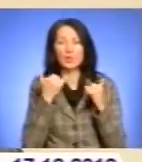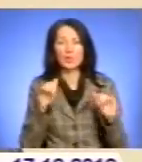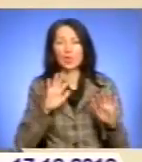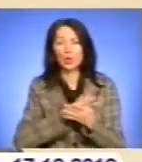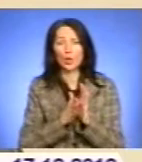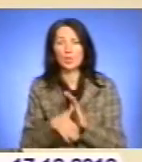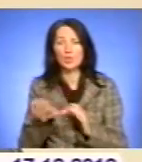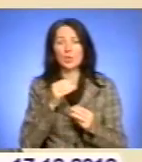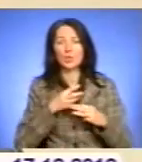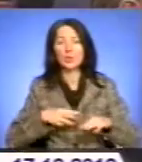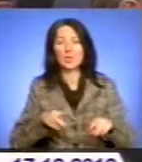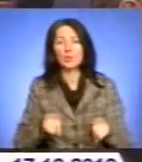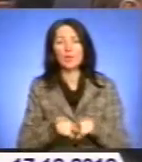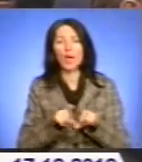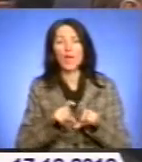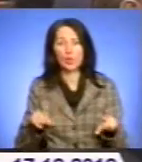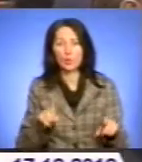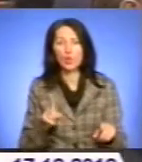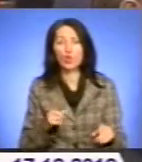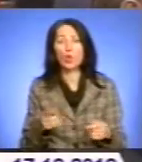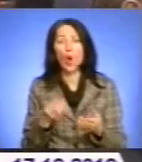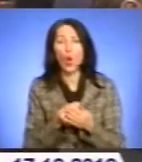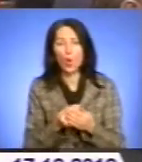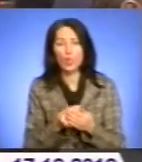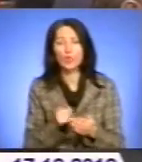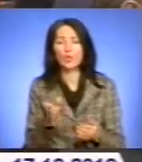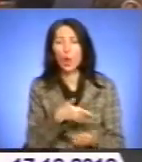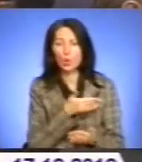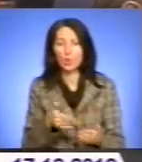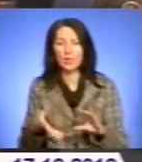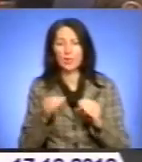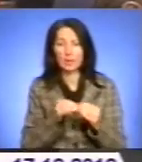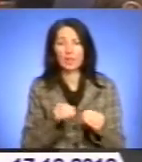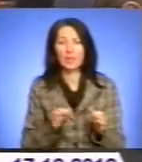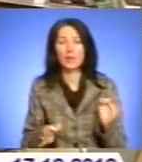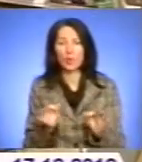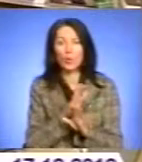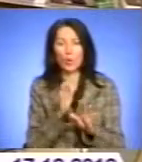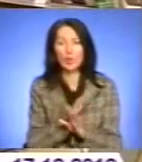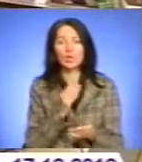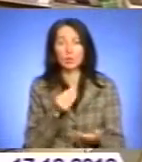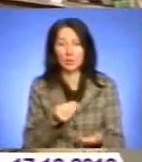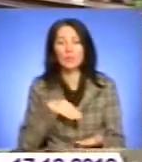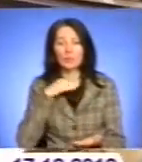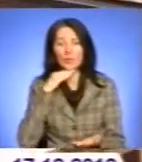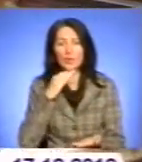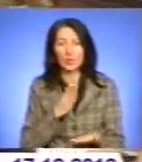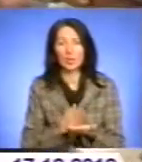всім міністерствам та відомствам. Щодо коштів на усунення наслідків негоди, їх, за словами прем'єра, достатньо.